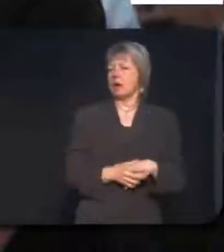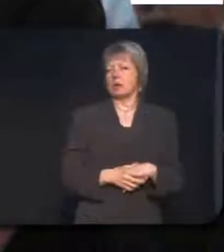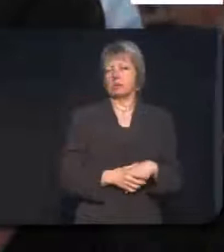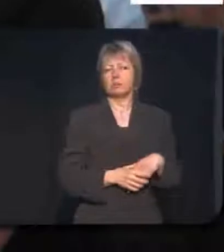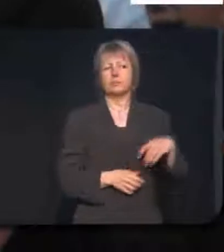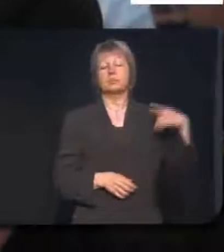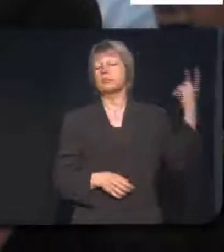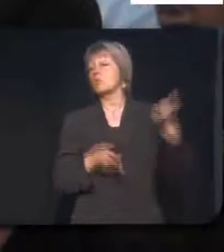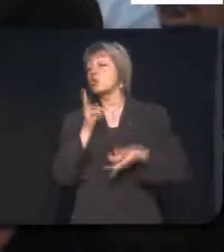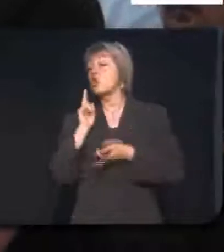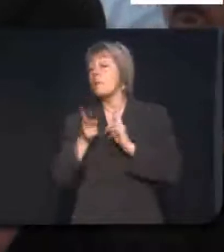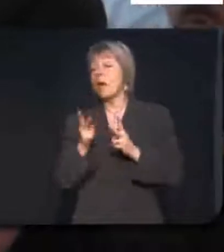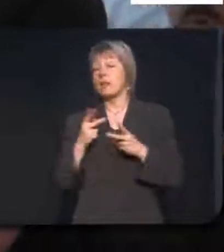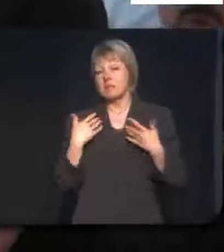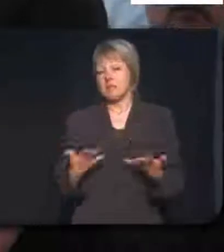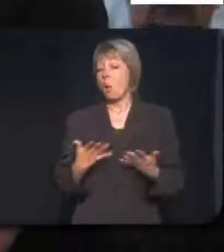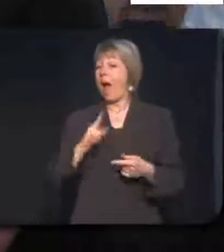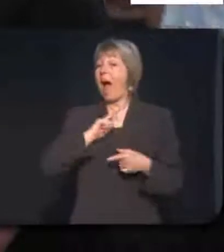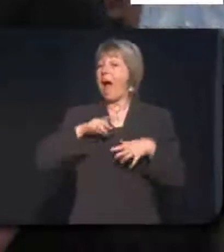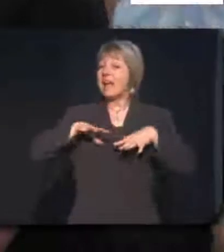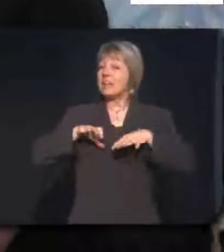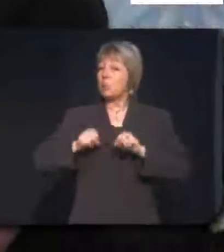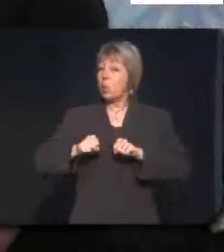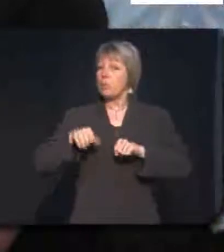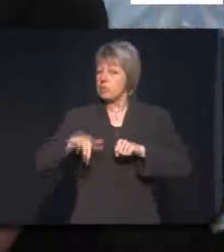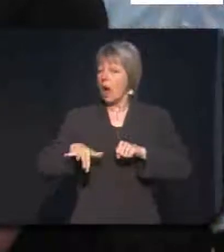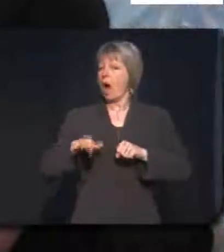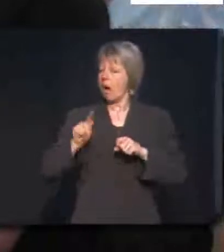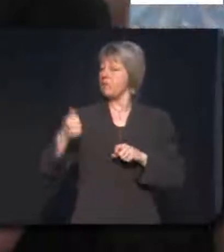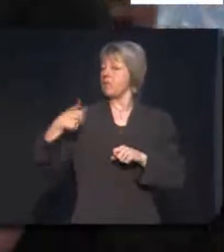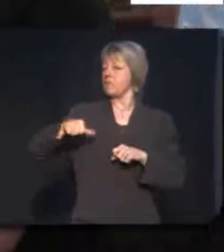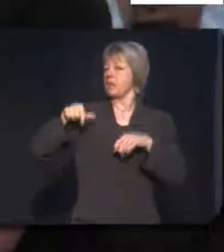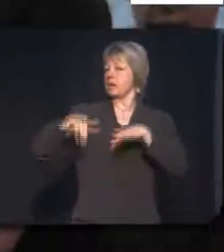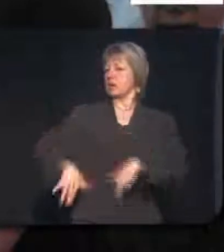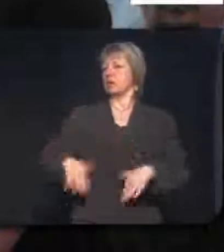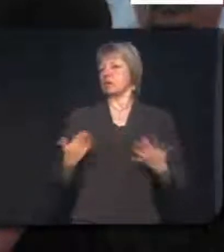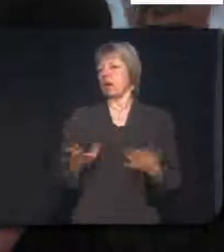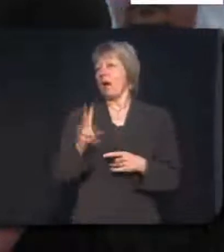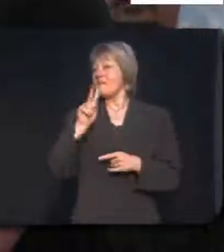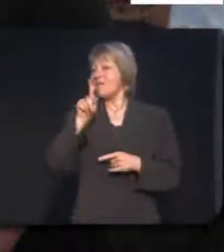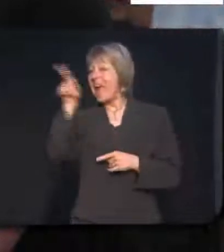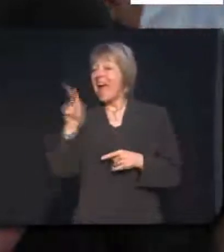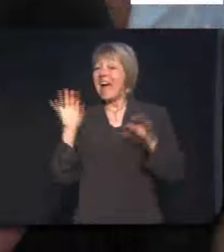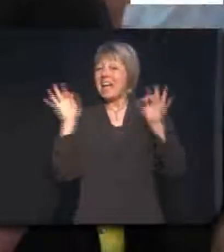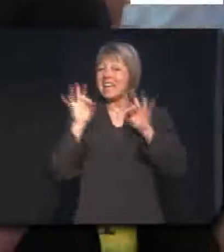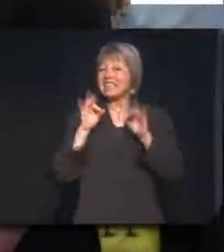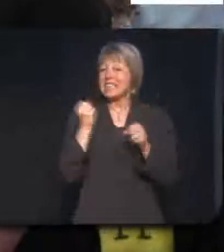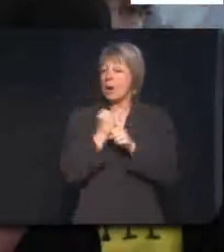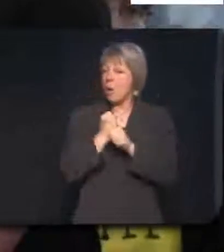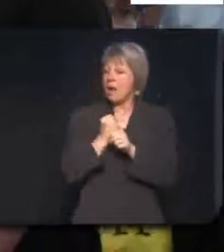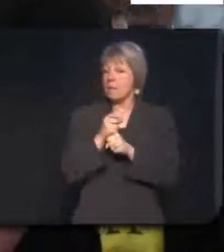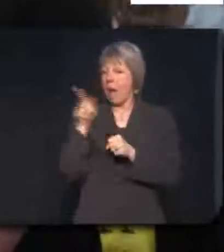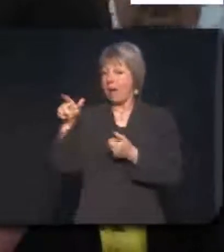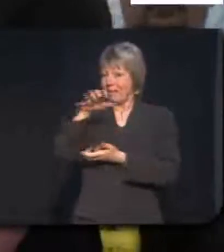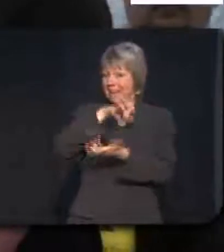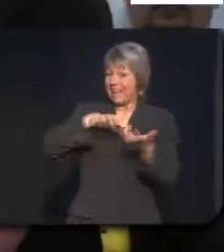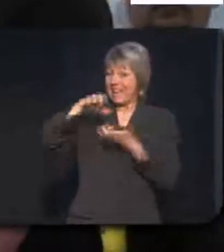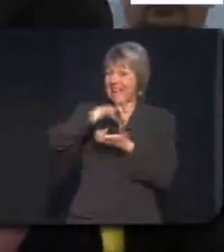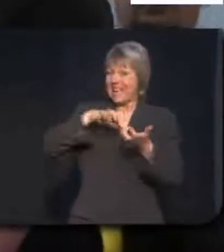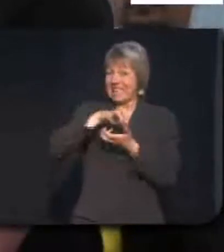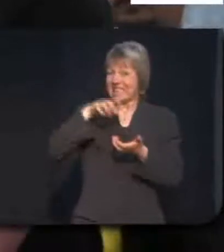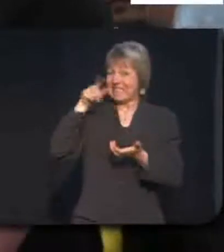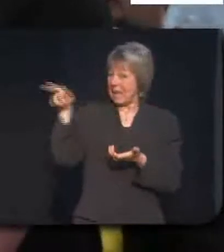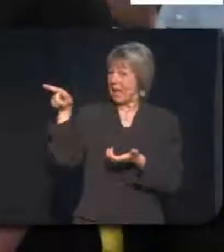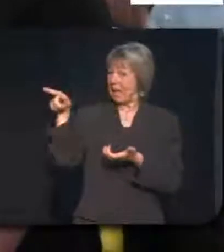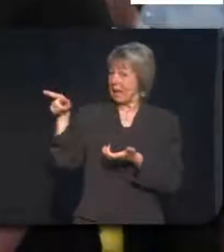verpflichtet und diejenigen die die Risiken eingegangen sind die sie verursacht haben die diese Krise zu verantworten haben